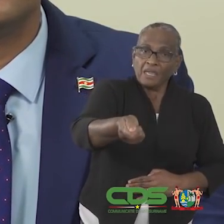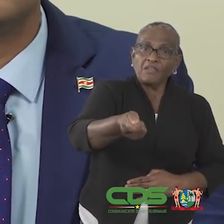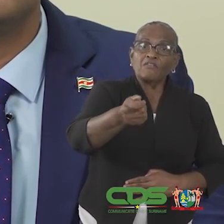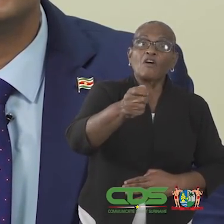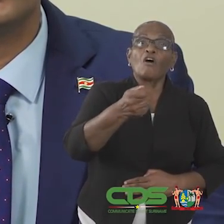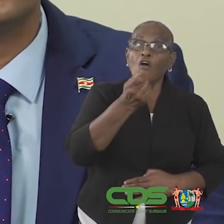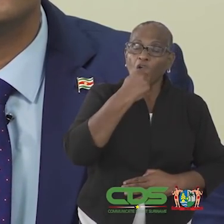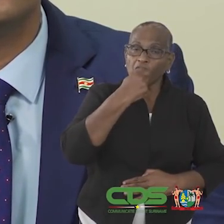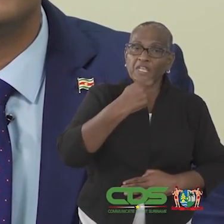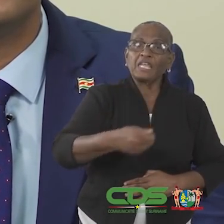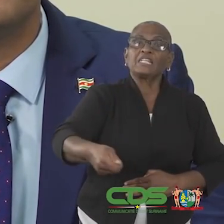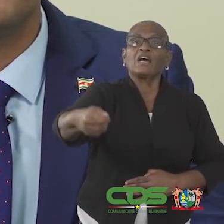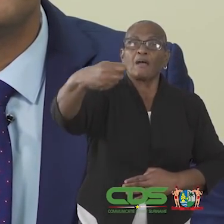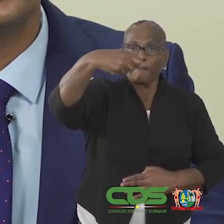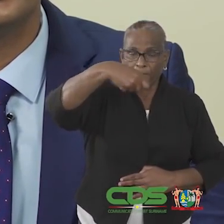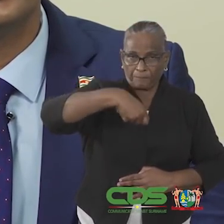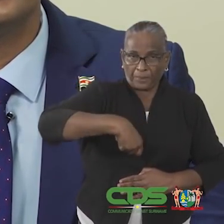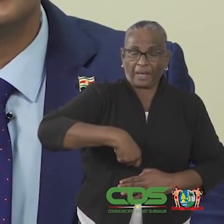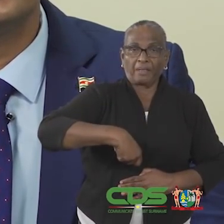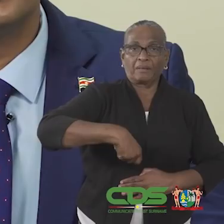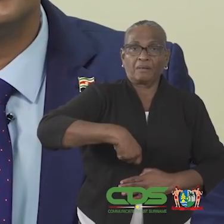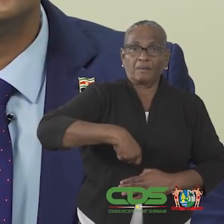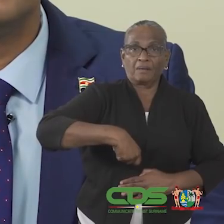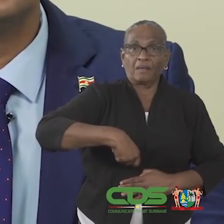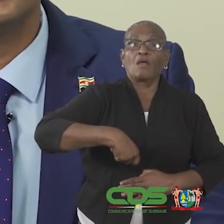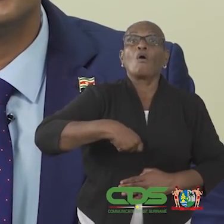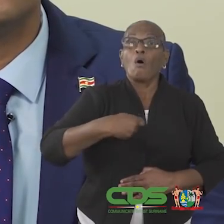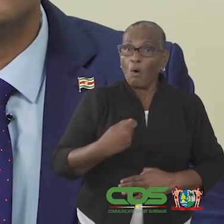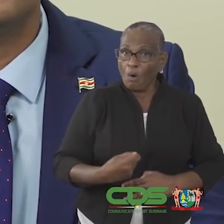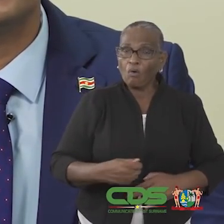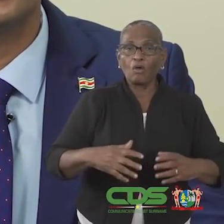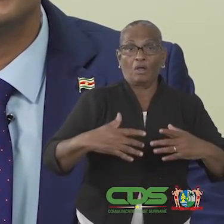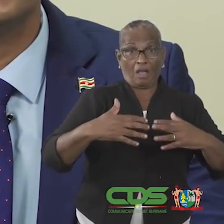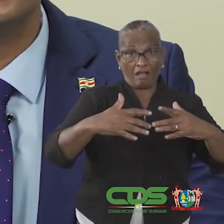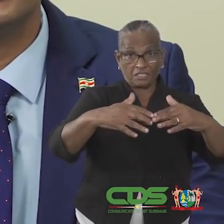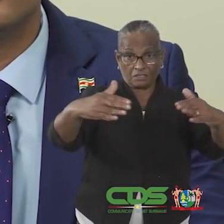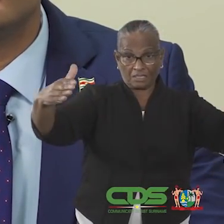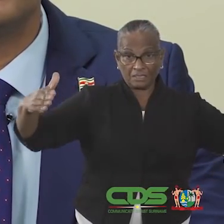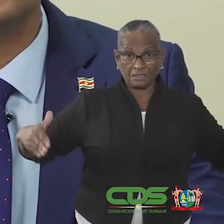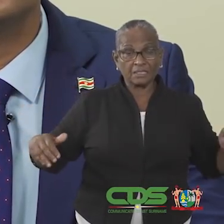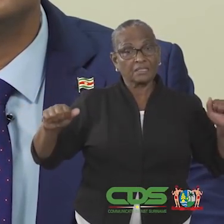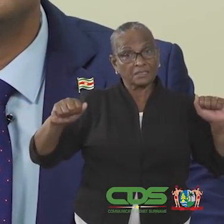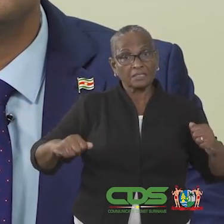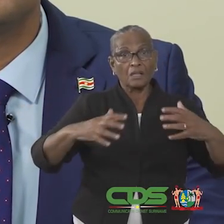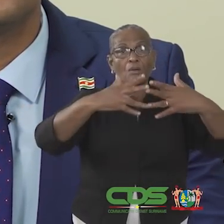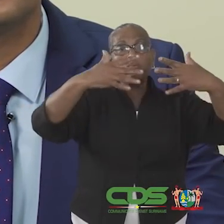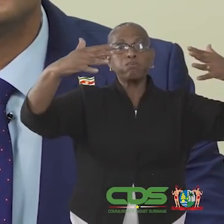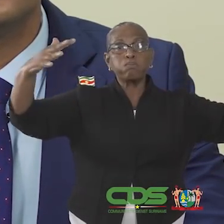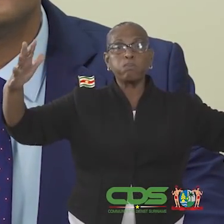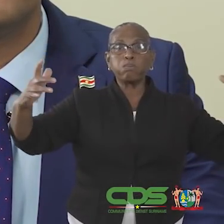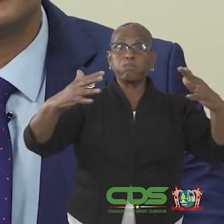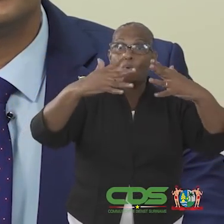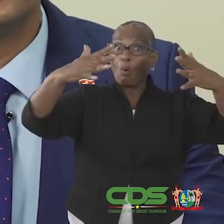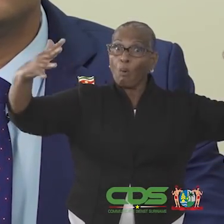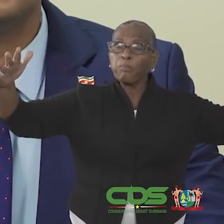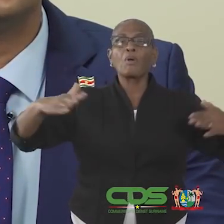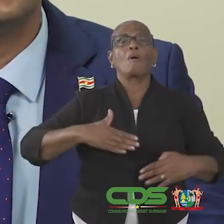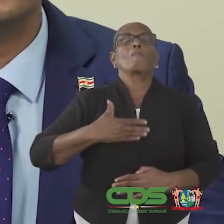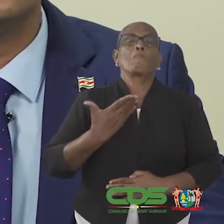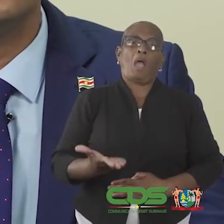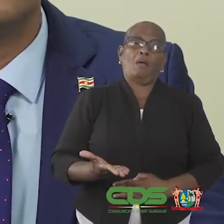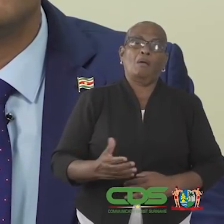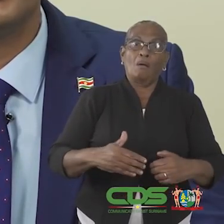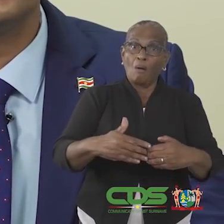afhaal of bezorging open, tenzij zij beschikken over terrassen in de openlucht. Verder zijn